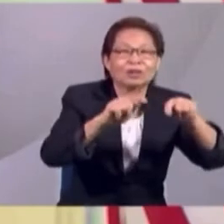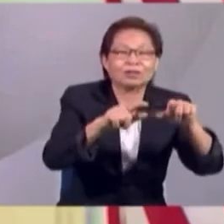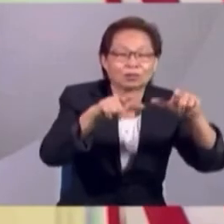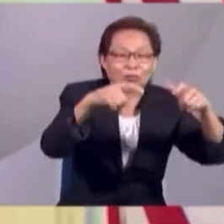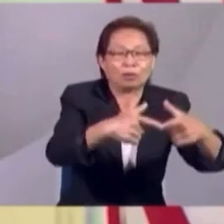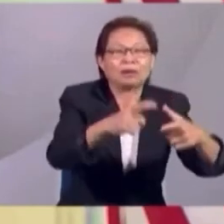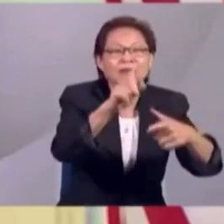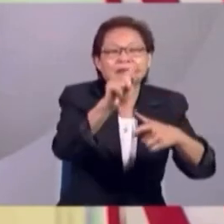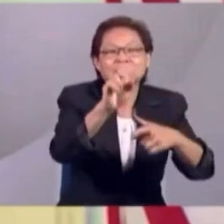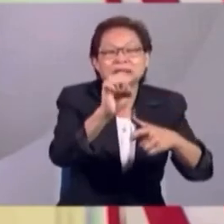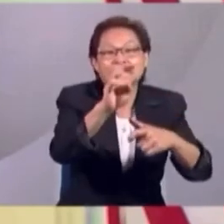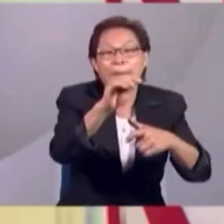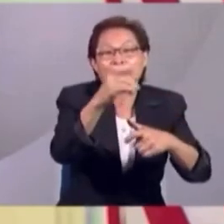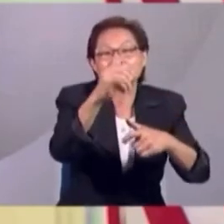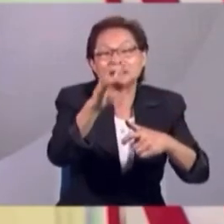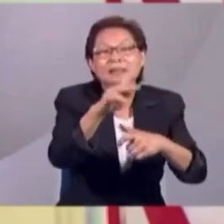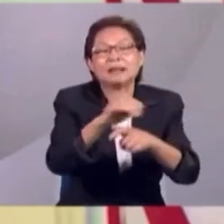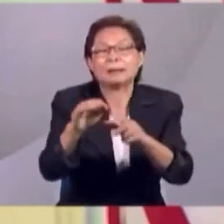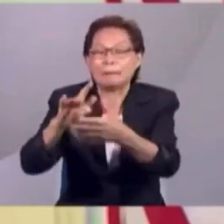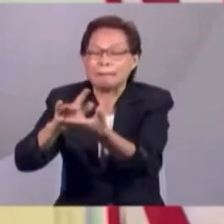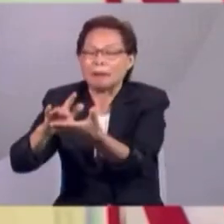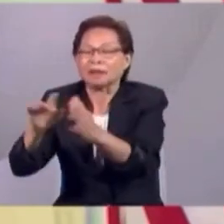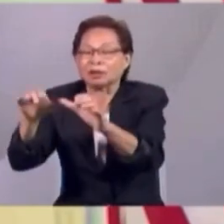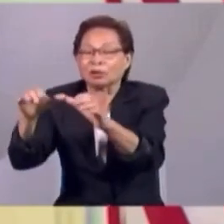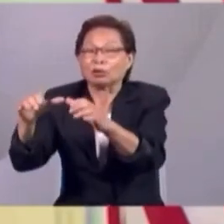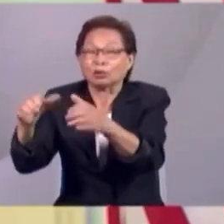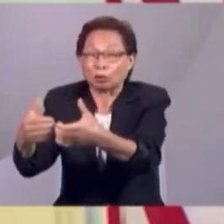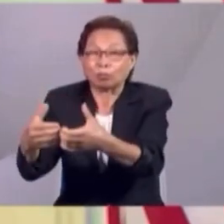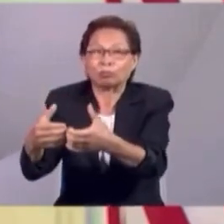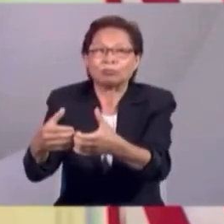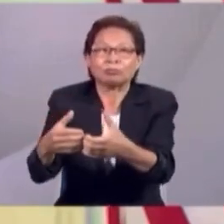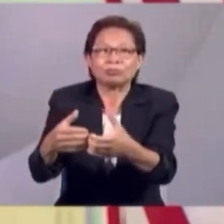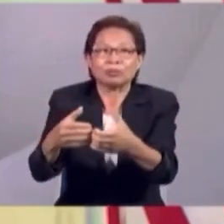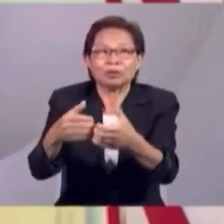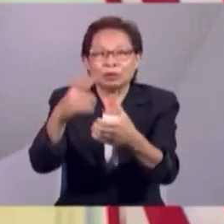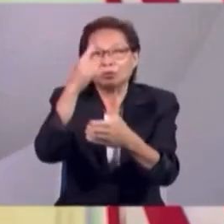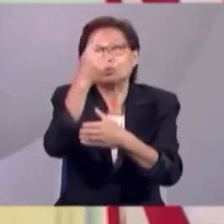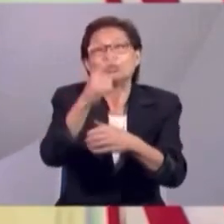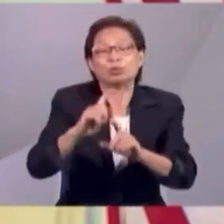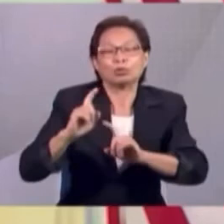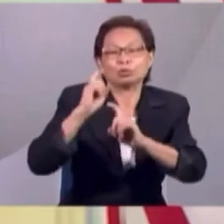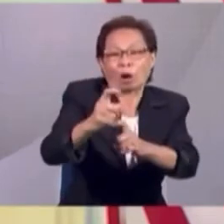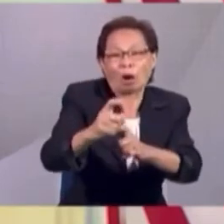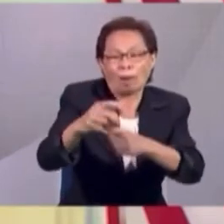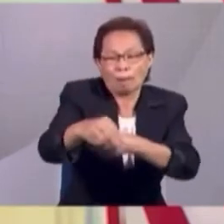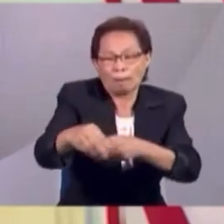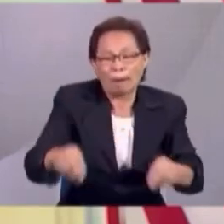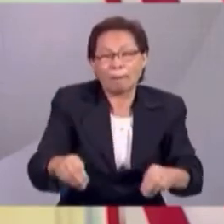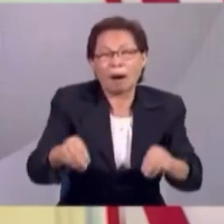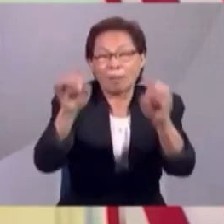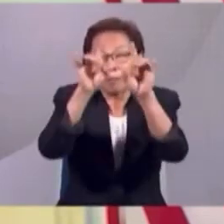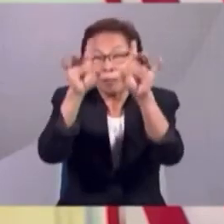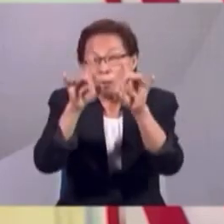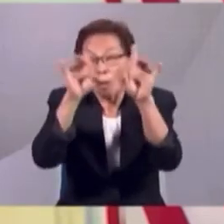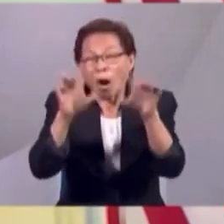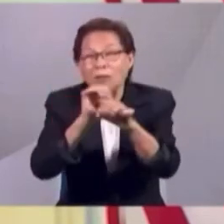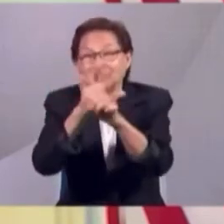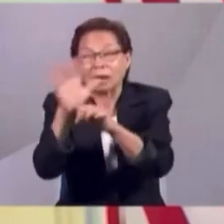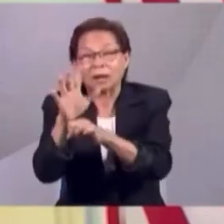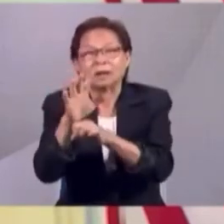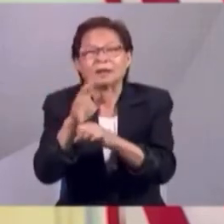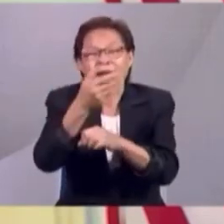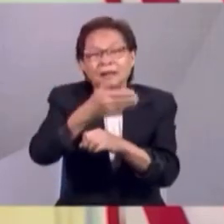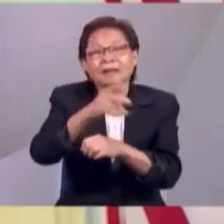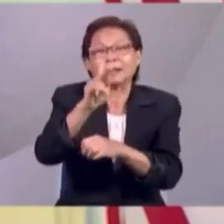Group, untuk menyumbang dua makmal ujian saringan COVID-19 bergerak dan kit ujian